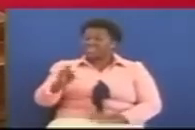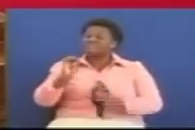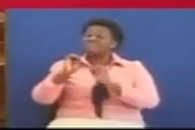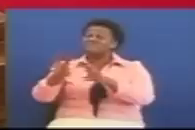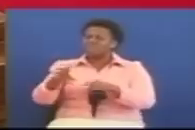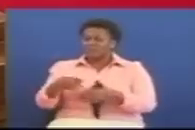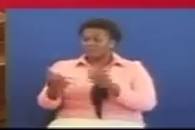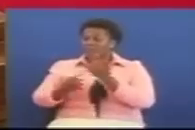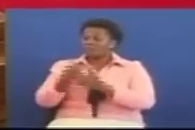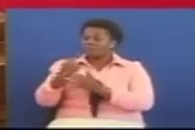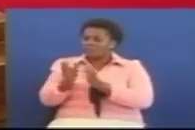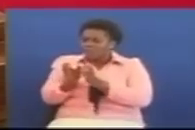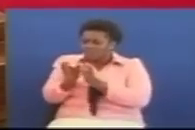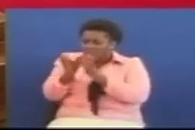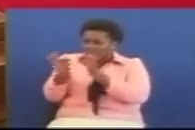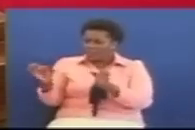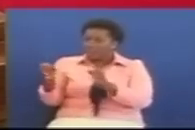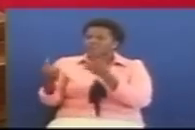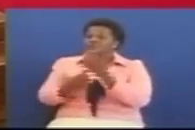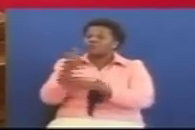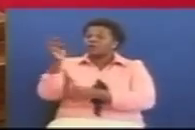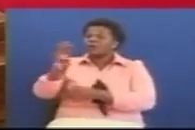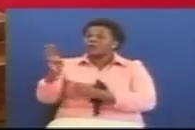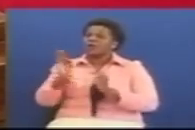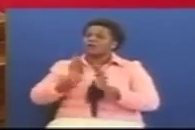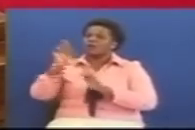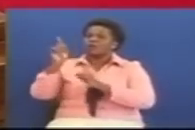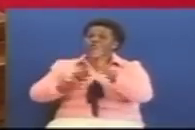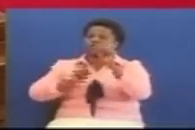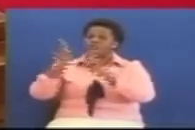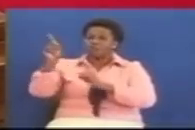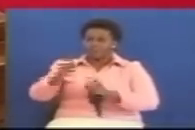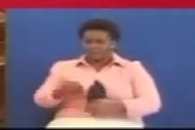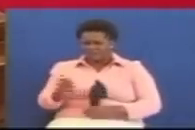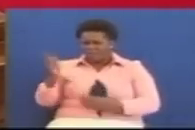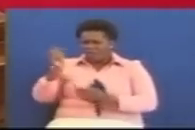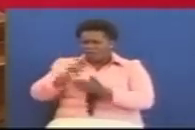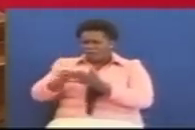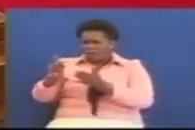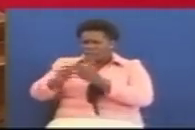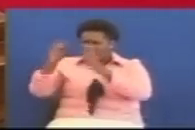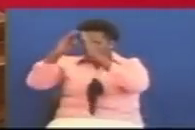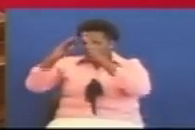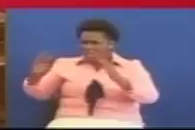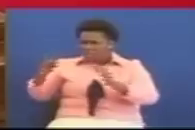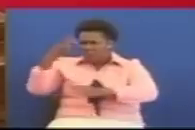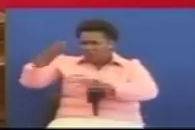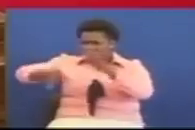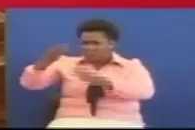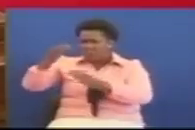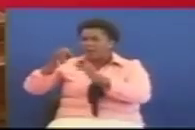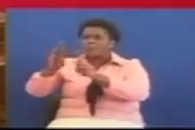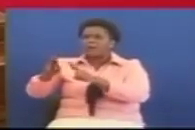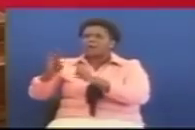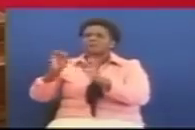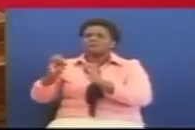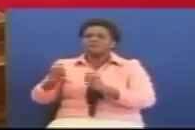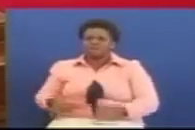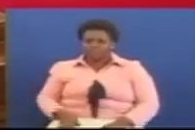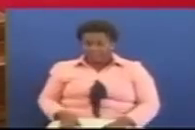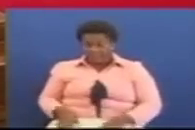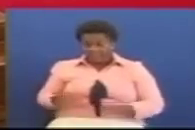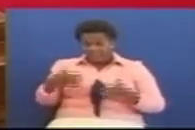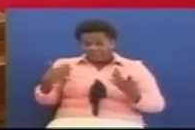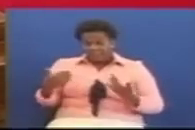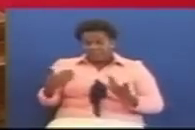Kondoa bado haina mahakama ya wilaya. Hivyo wilaya hiyo kwa sasa inaendelea kuhudumiwa na